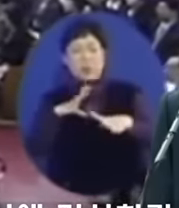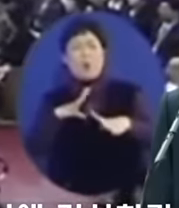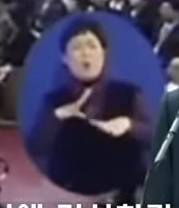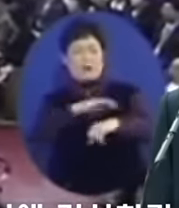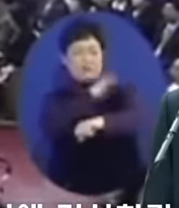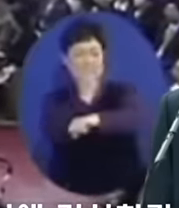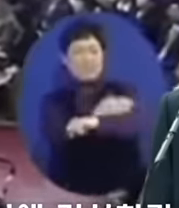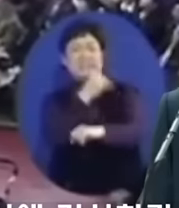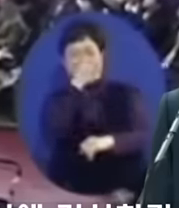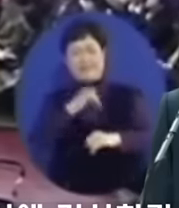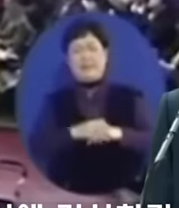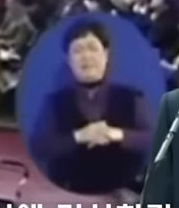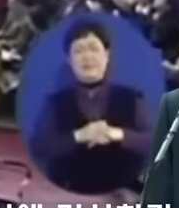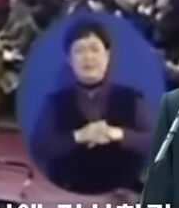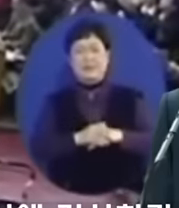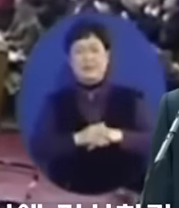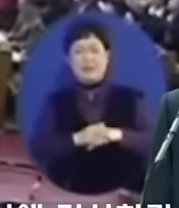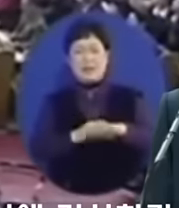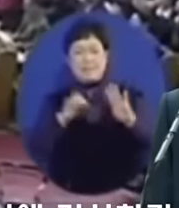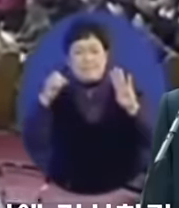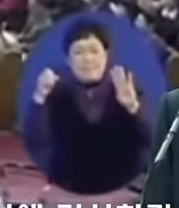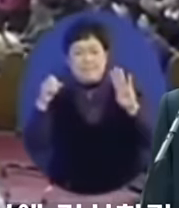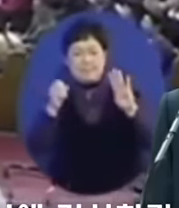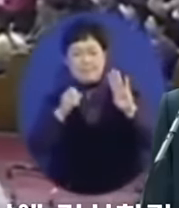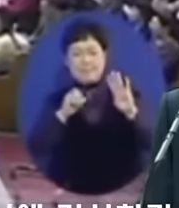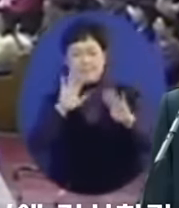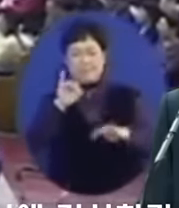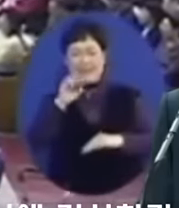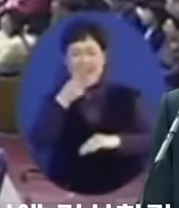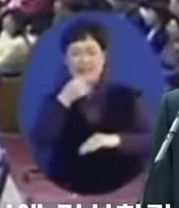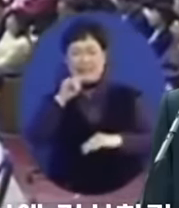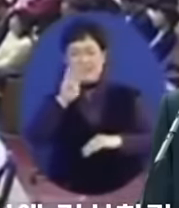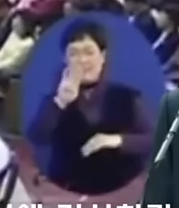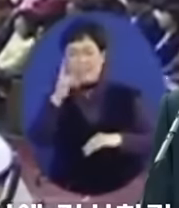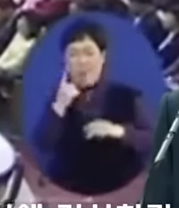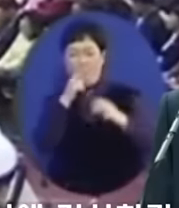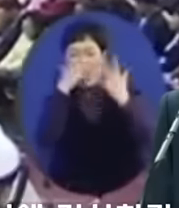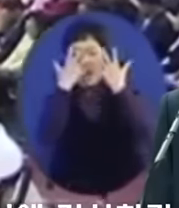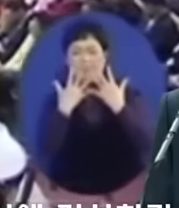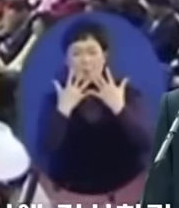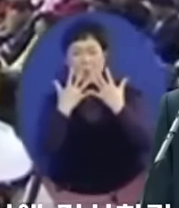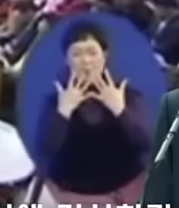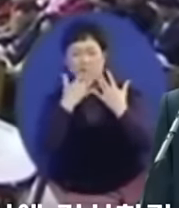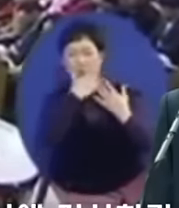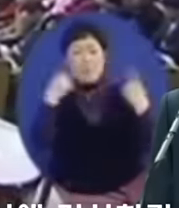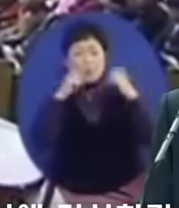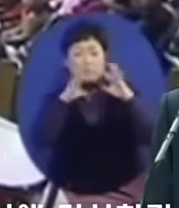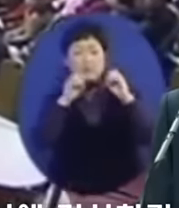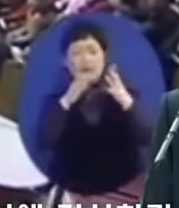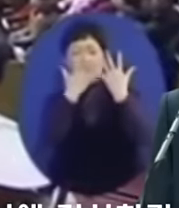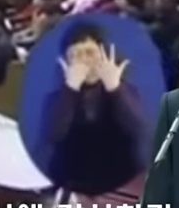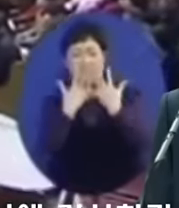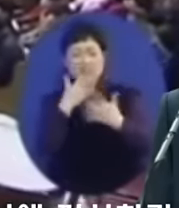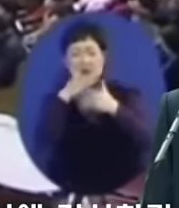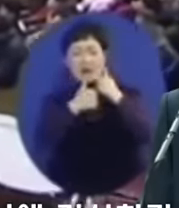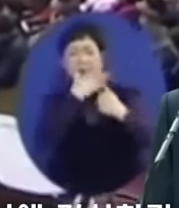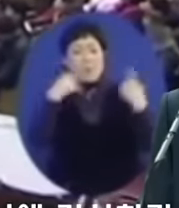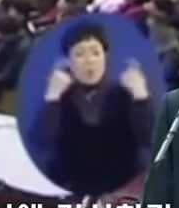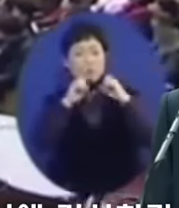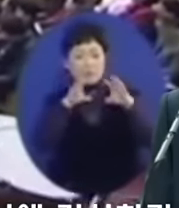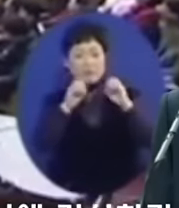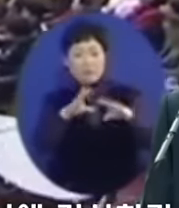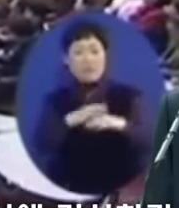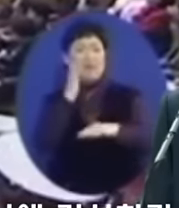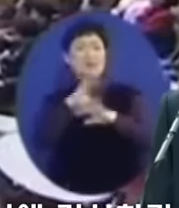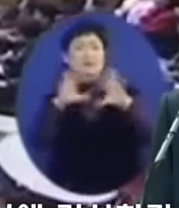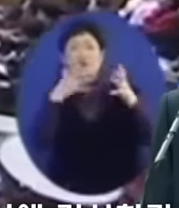것입니다. 빌립보 감옥에 바울과 실라가 복음 전하다가 갇혔습니다. 하나님의 복음을 전하는데,